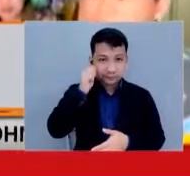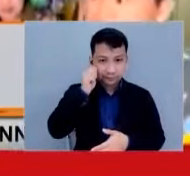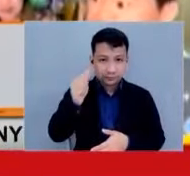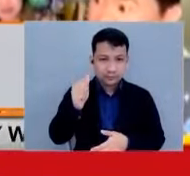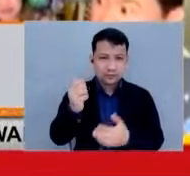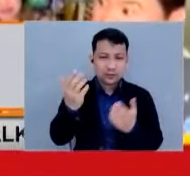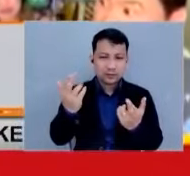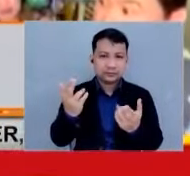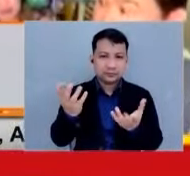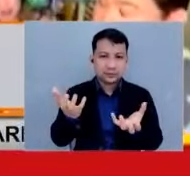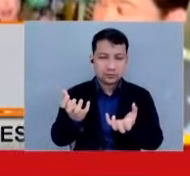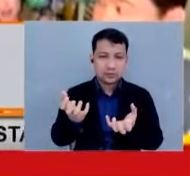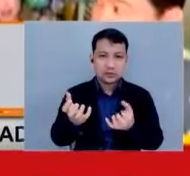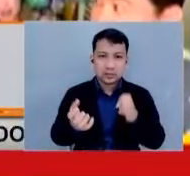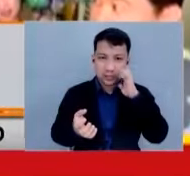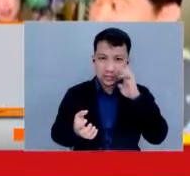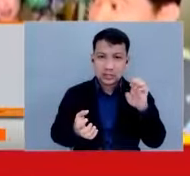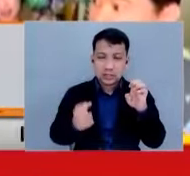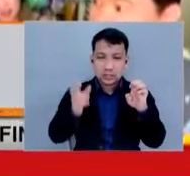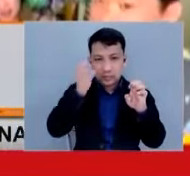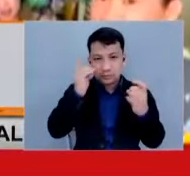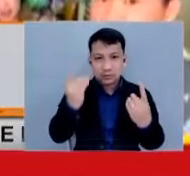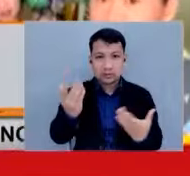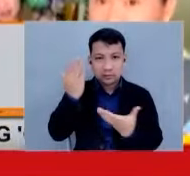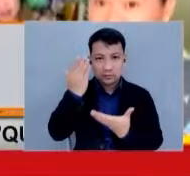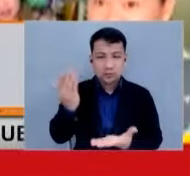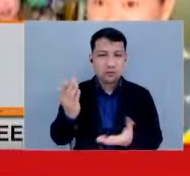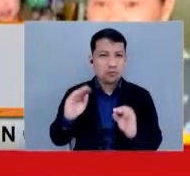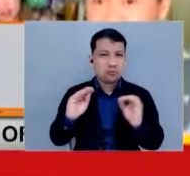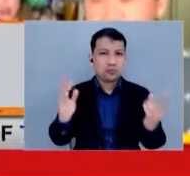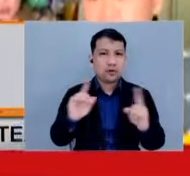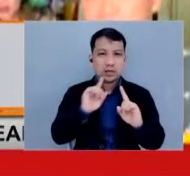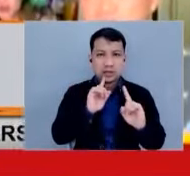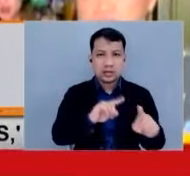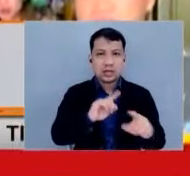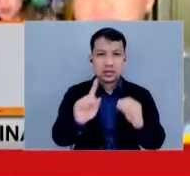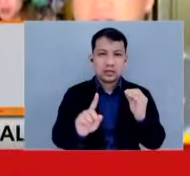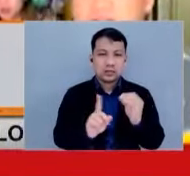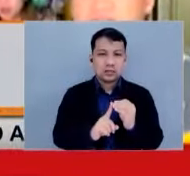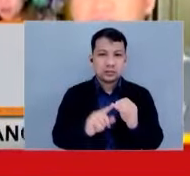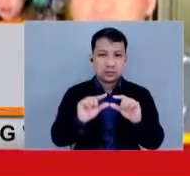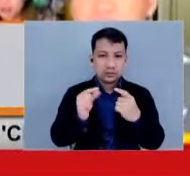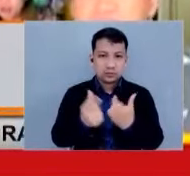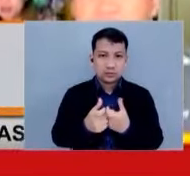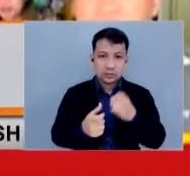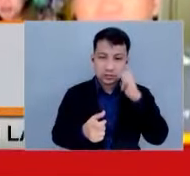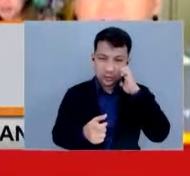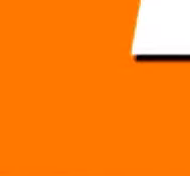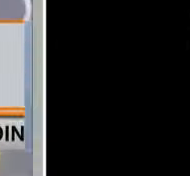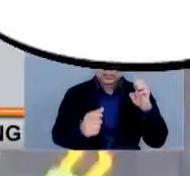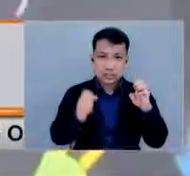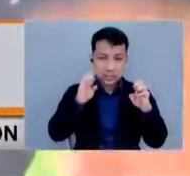Derek at Ellen ito. Sa ngayon, wala pang pahayag kaugnay nito ang kampo ni na Derek at Ellen.